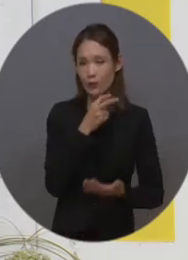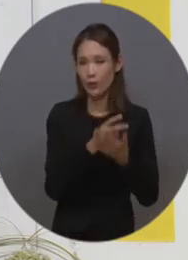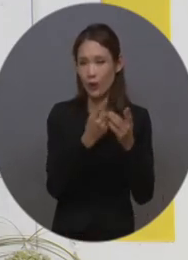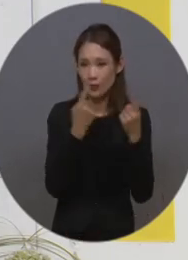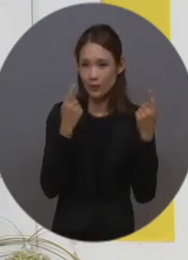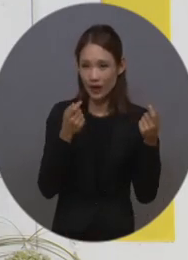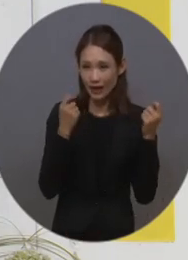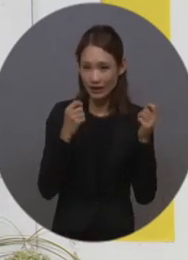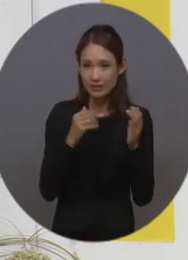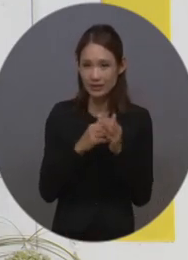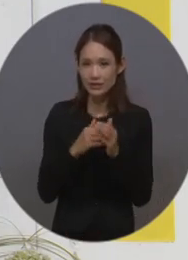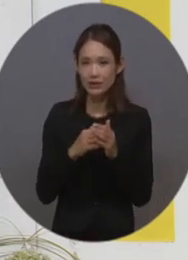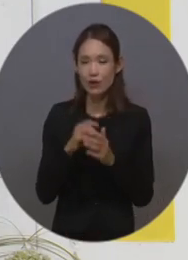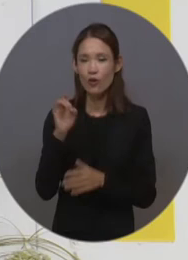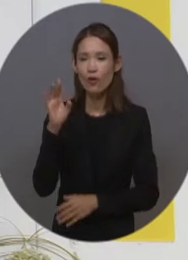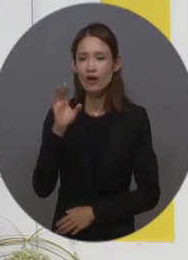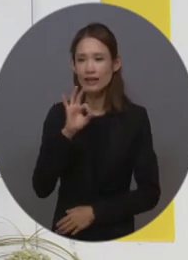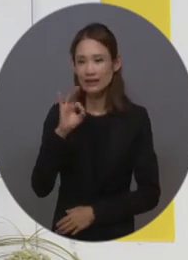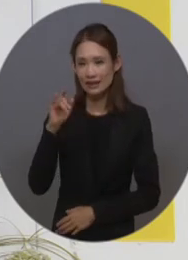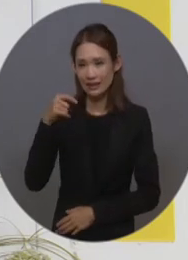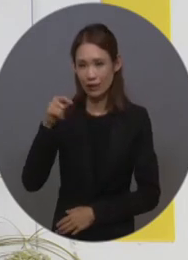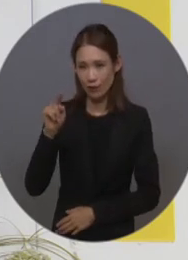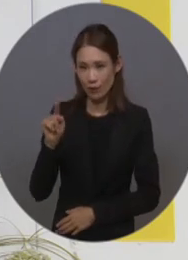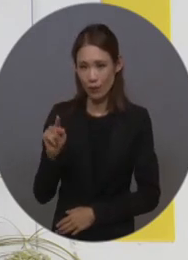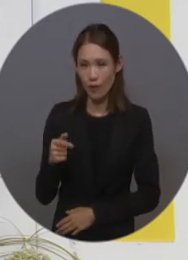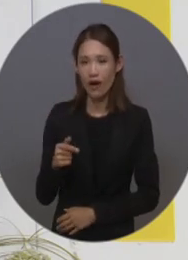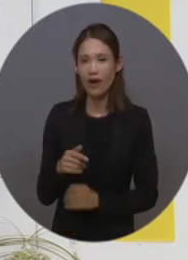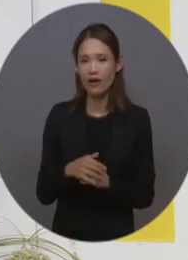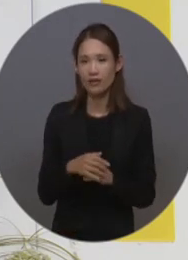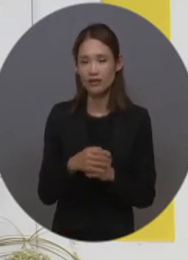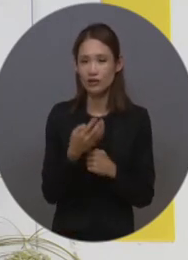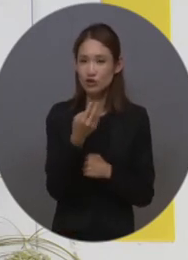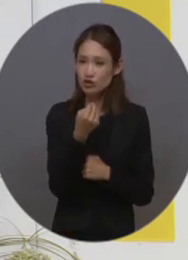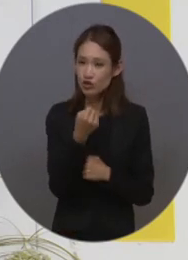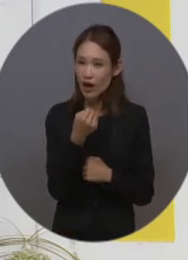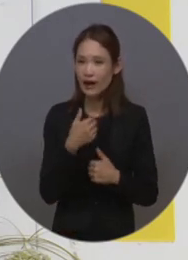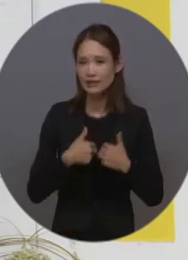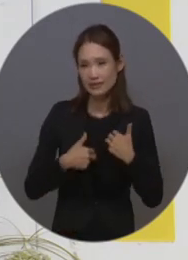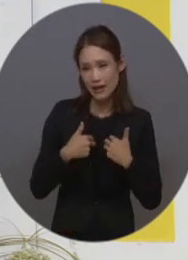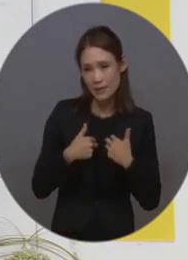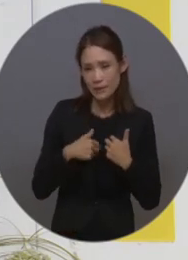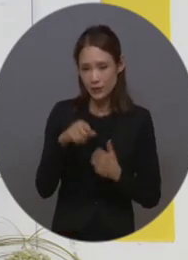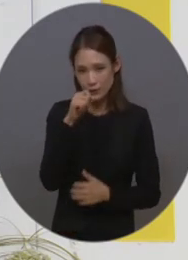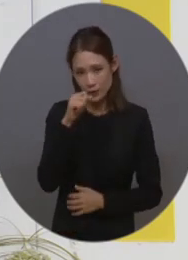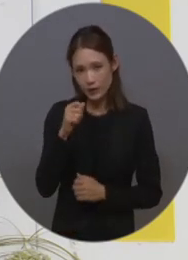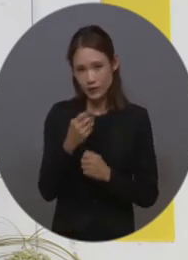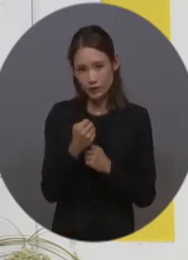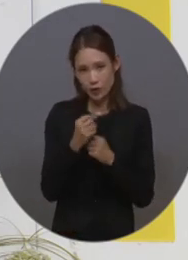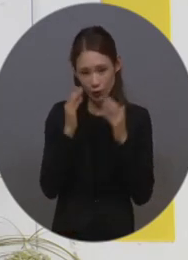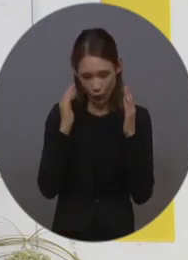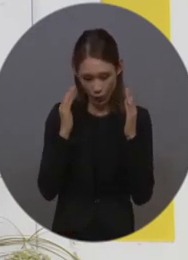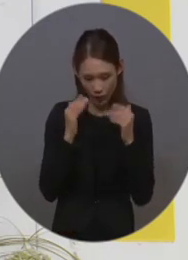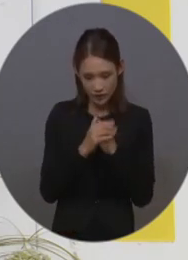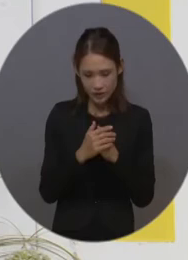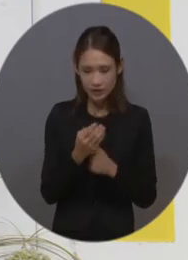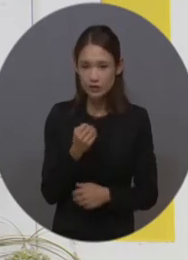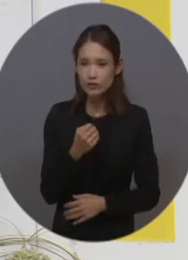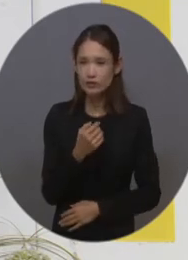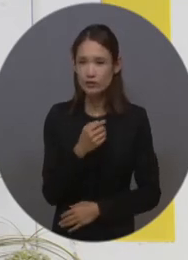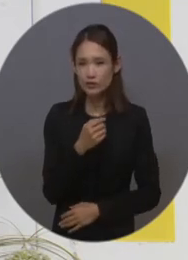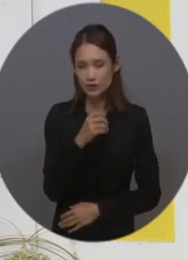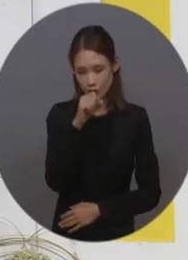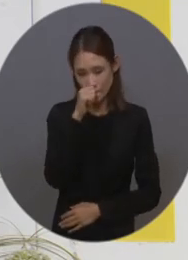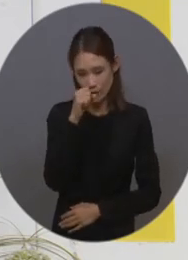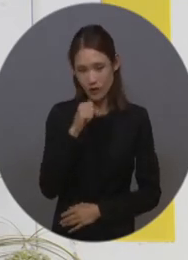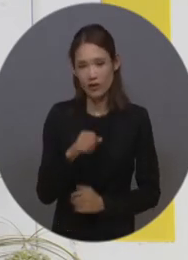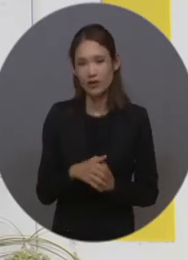그러니까 원래 네. 그때 이과에 있었어요. 네. 네, 그래서 이제 제가 이제 수학이 재밌고 좋아서 네. 수학 공부를 하다 보니까 이제 이과 수학을 하지